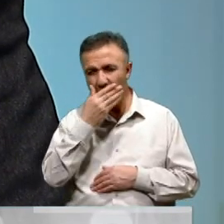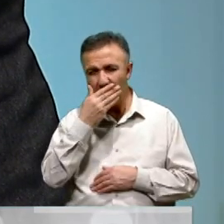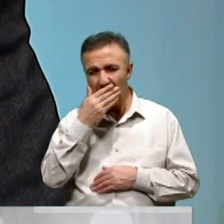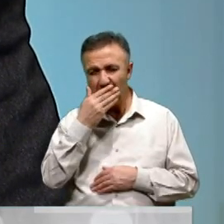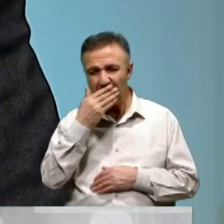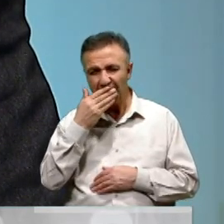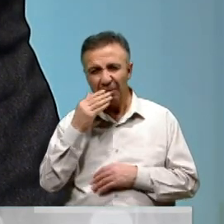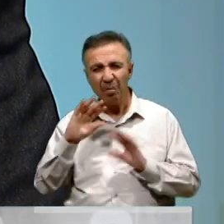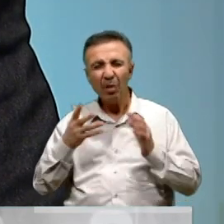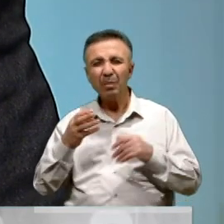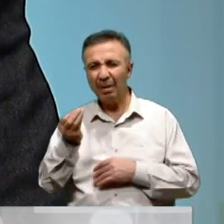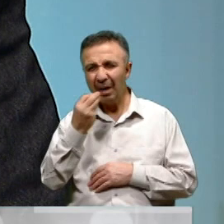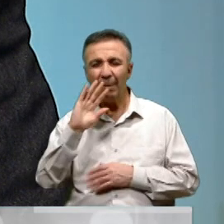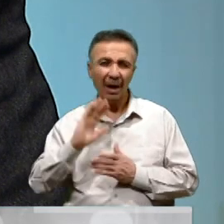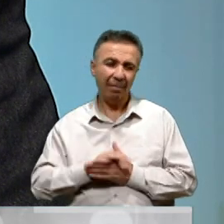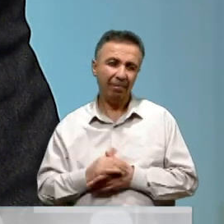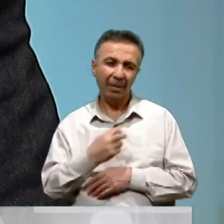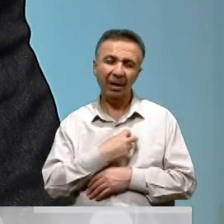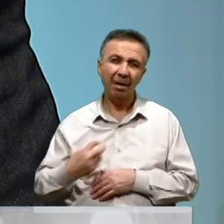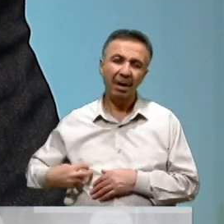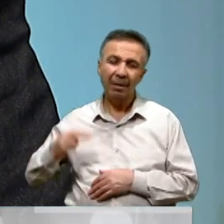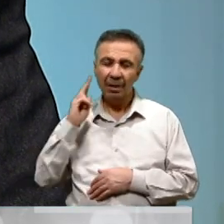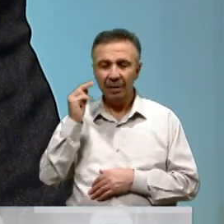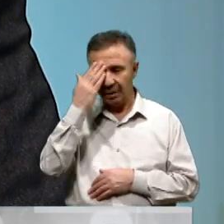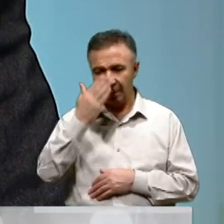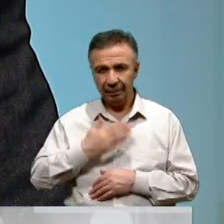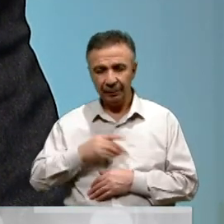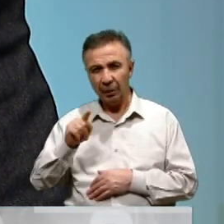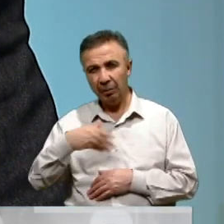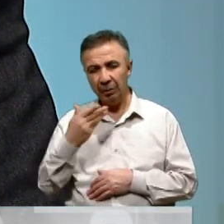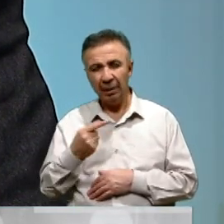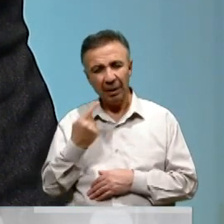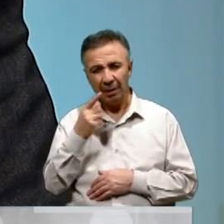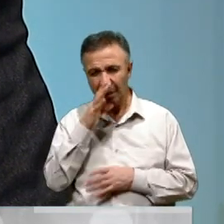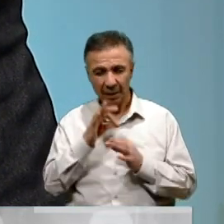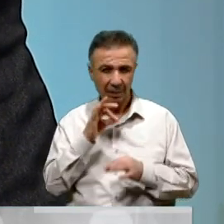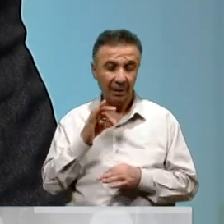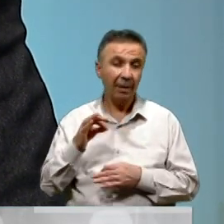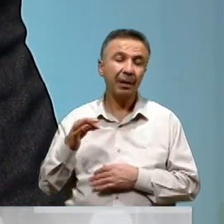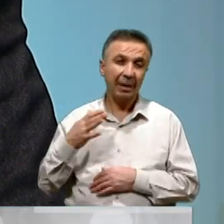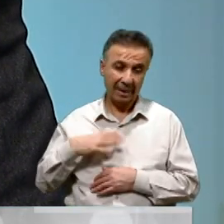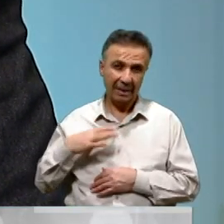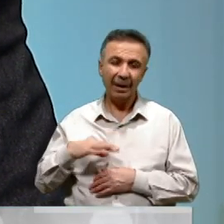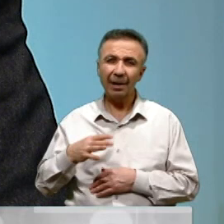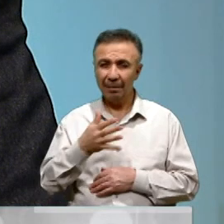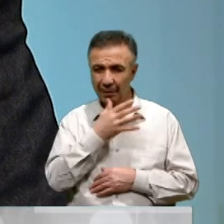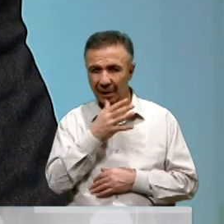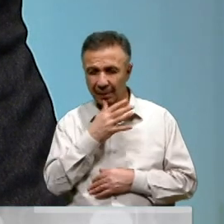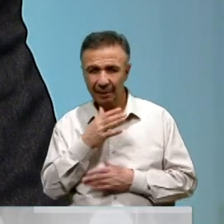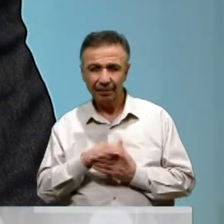yemeyelim. Efendimiz Aleyhisselatü Vesselam buyuruyor ki, herhangi bir kimse kasten, herhangi